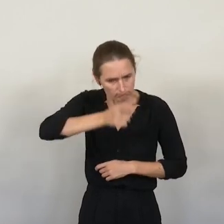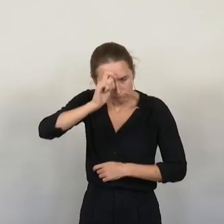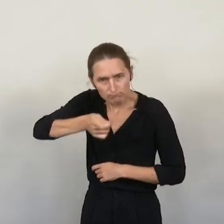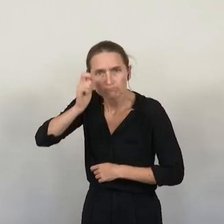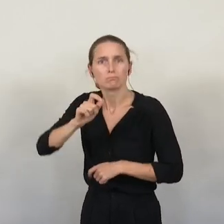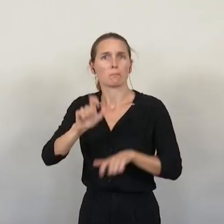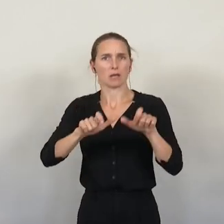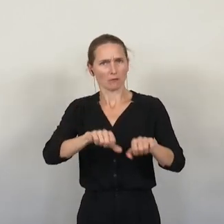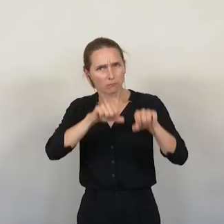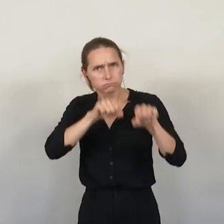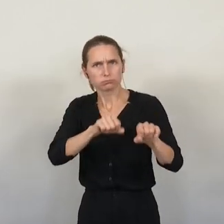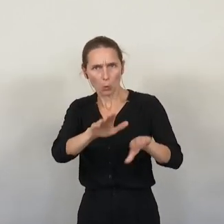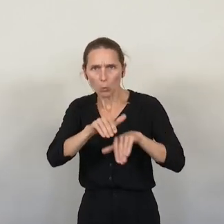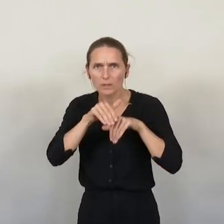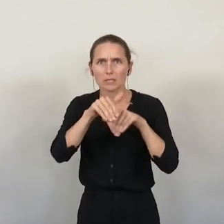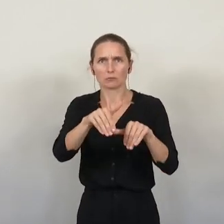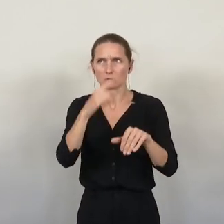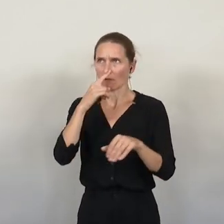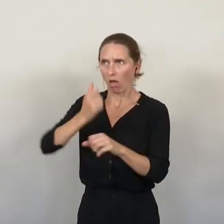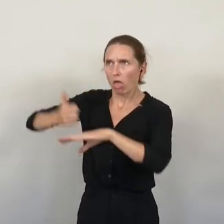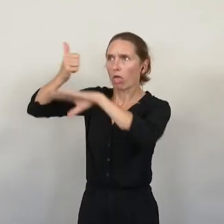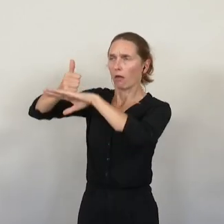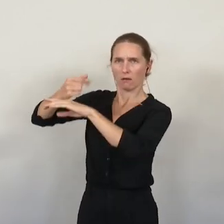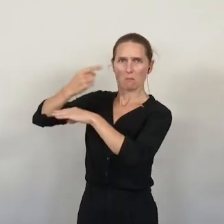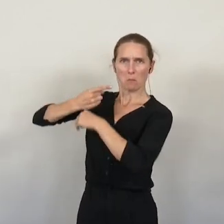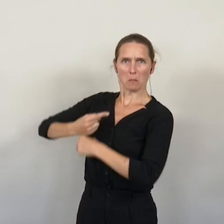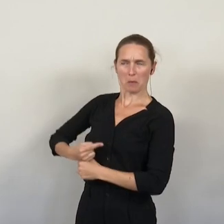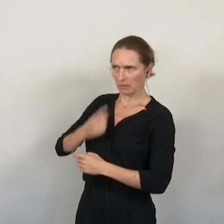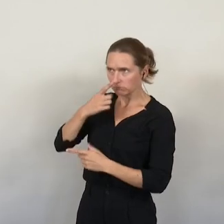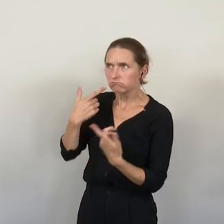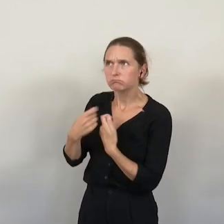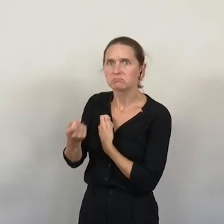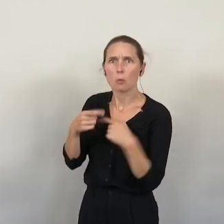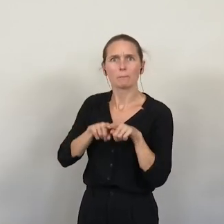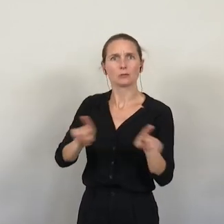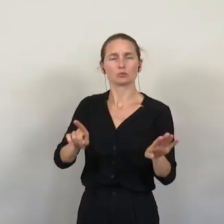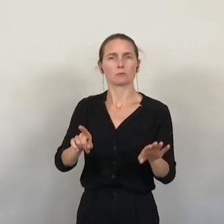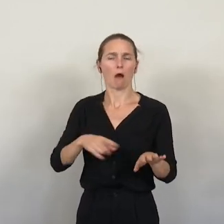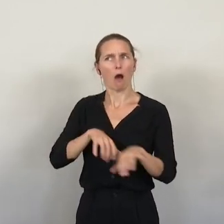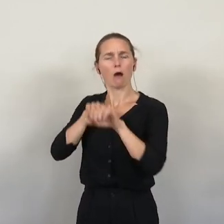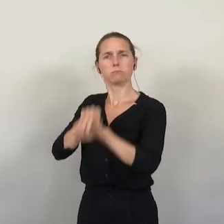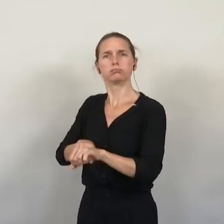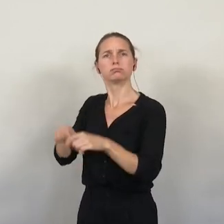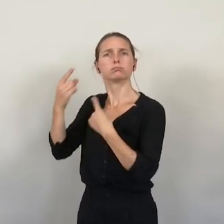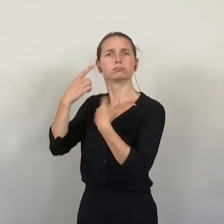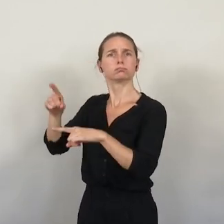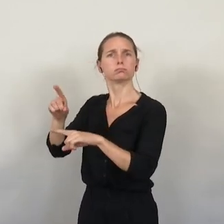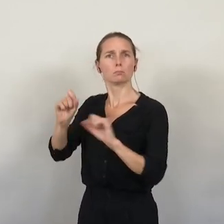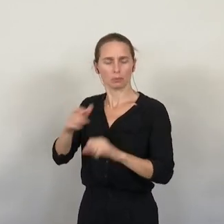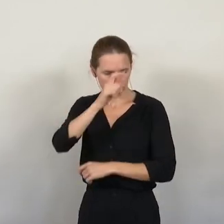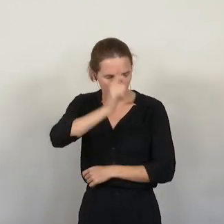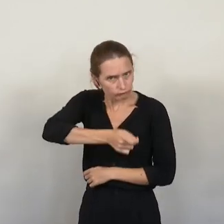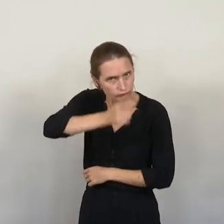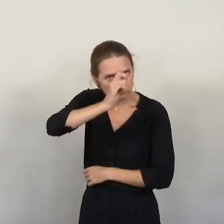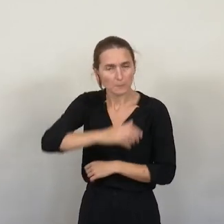à leur niveau à une autorité qui ne leur semblait pas légitime ou à des ordres juste tout cela